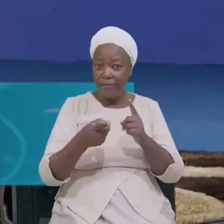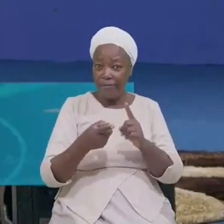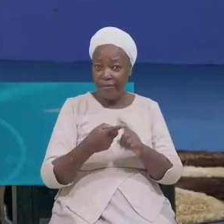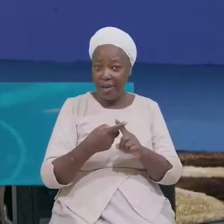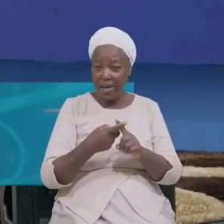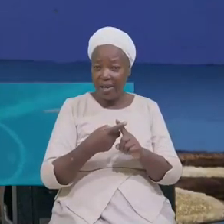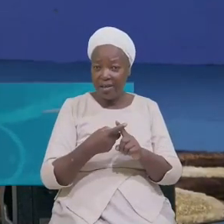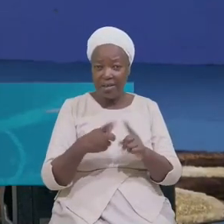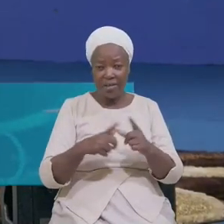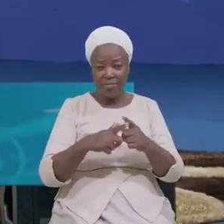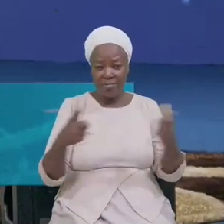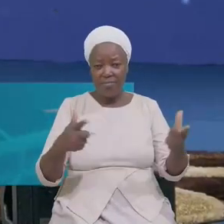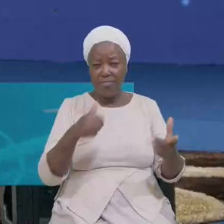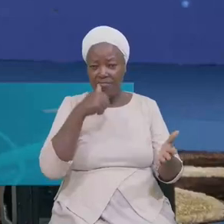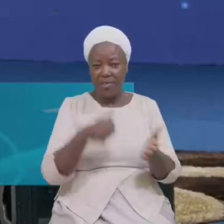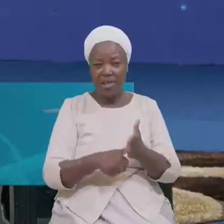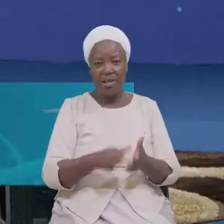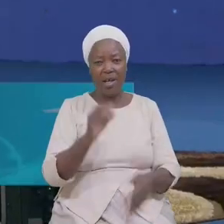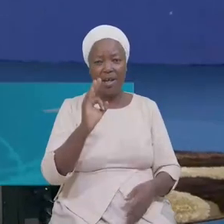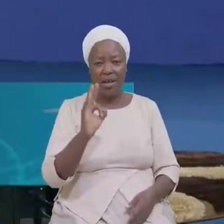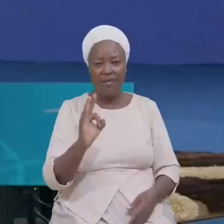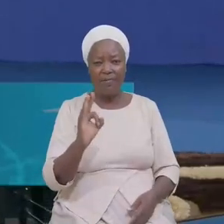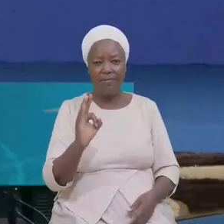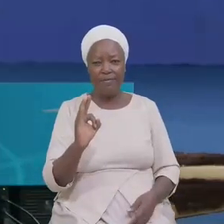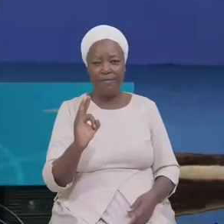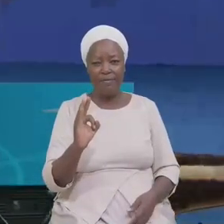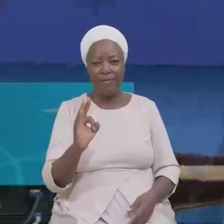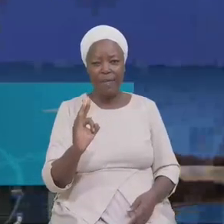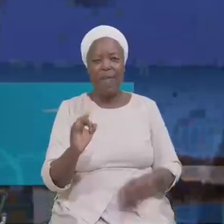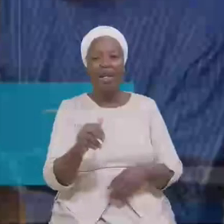Notre ami, A majuscule.